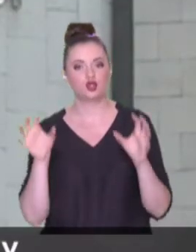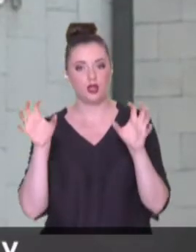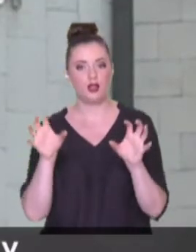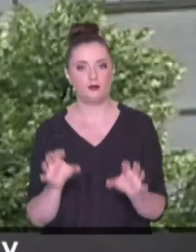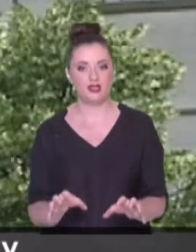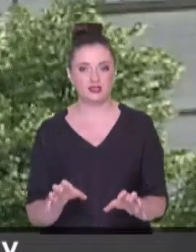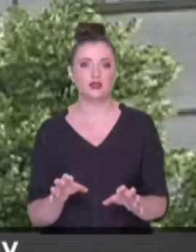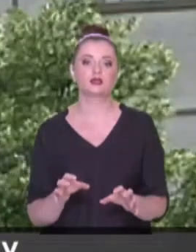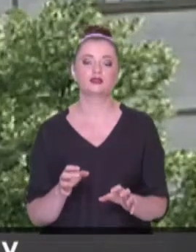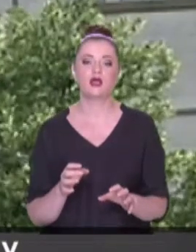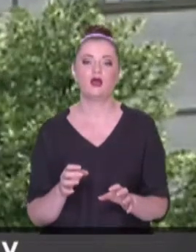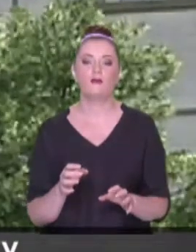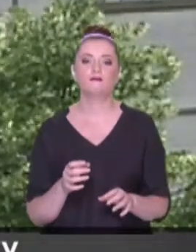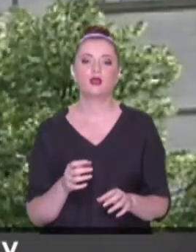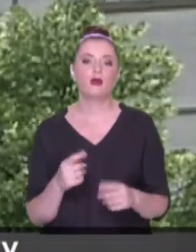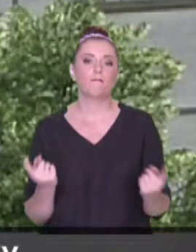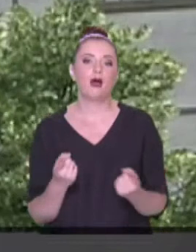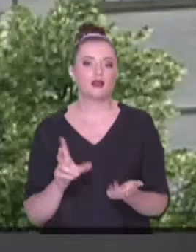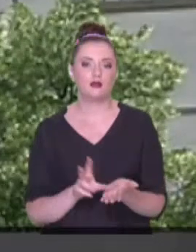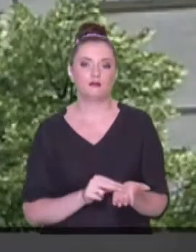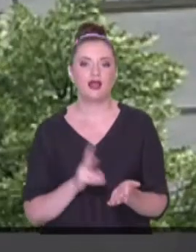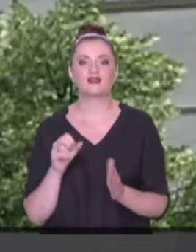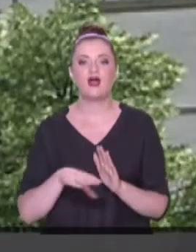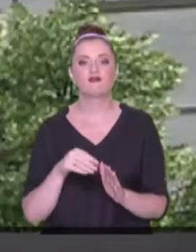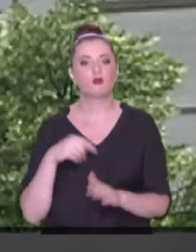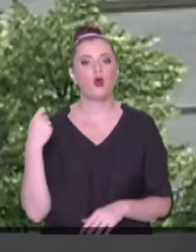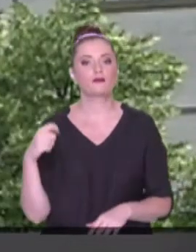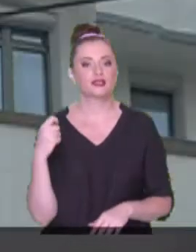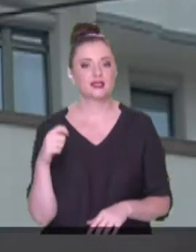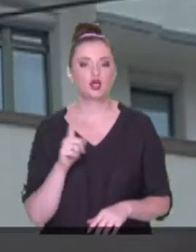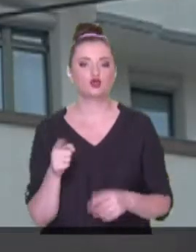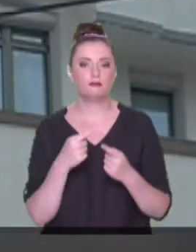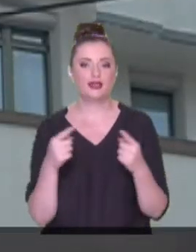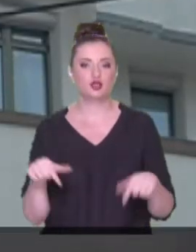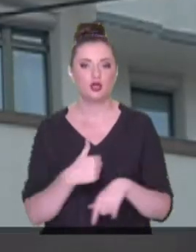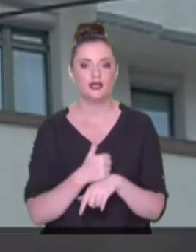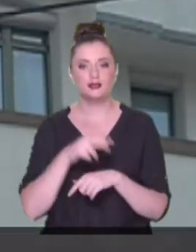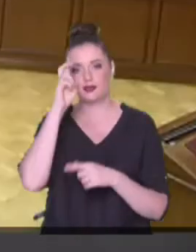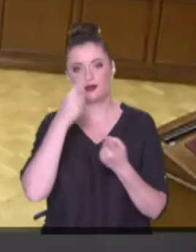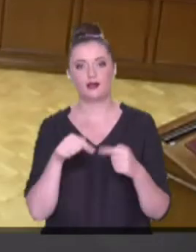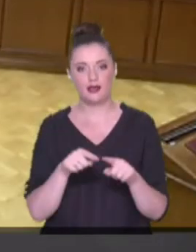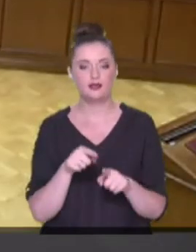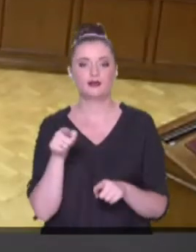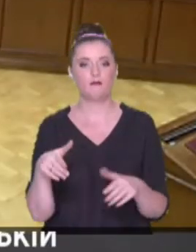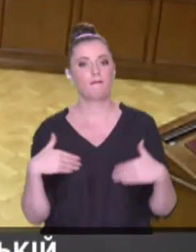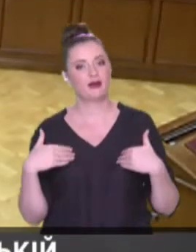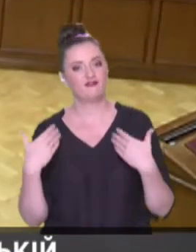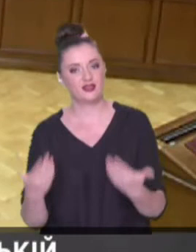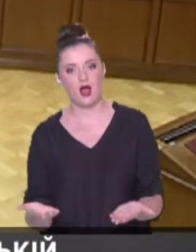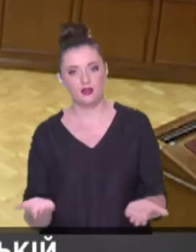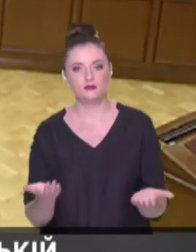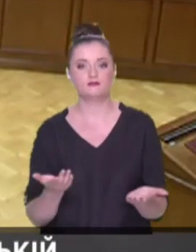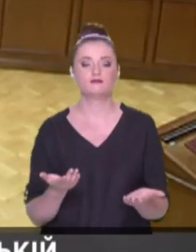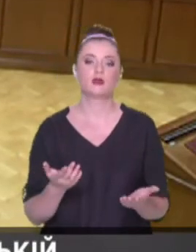зовнішня легітимізація, там, на банальний приклад, на виборах президента, щоб інші лідери країн тебе привітали. Так? Ну, або, да, наприклад, логічно, так само да.